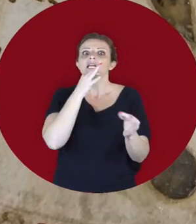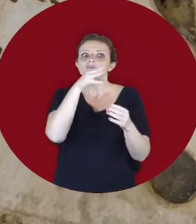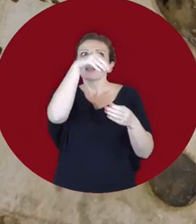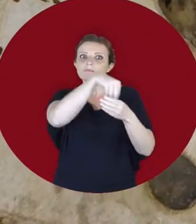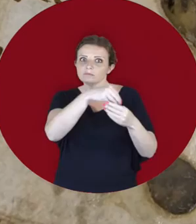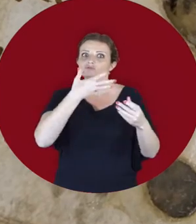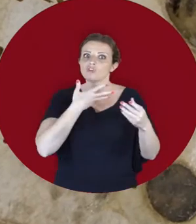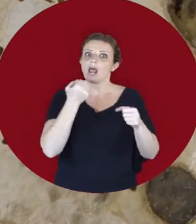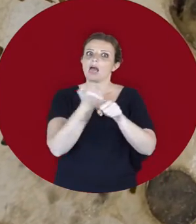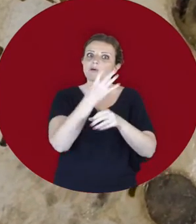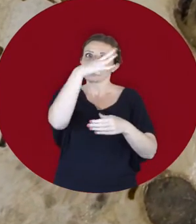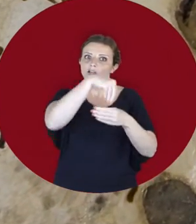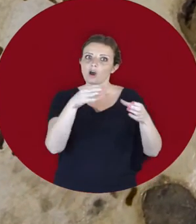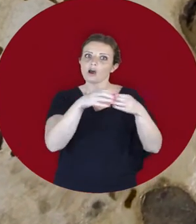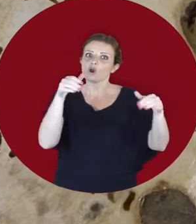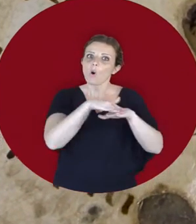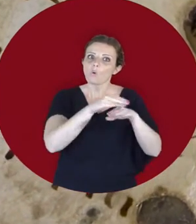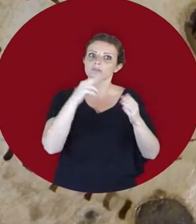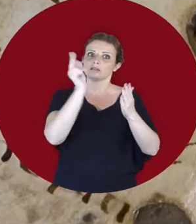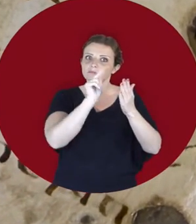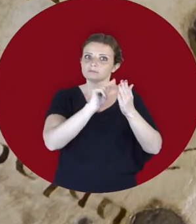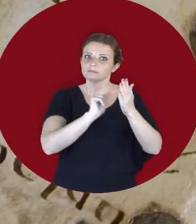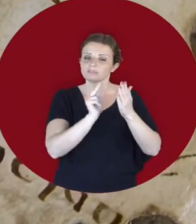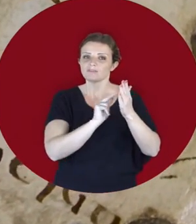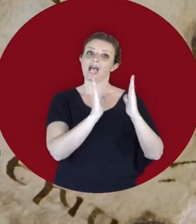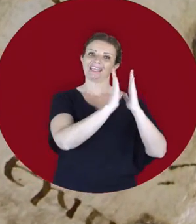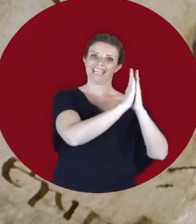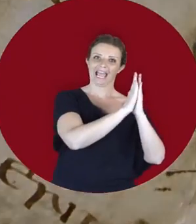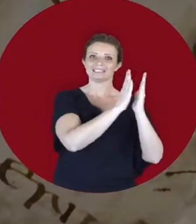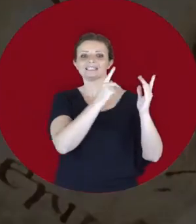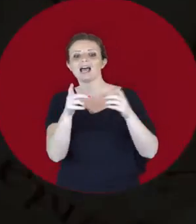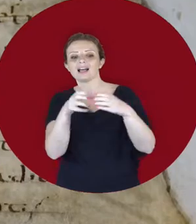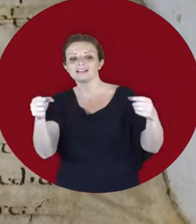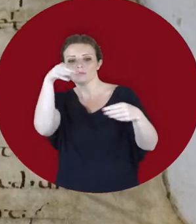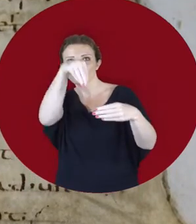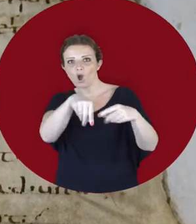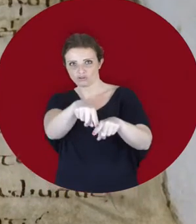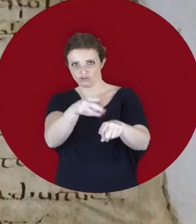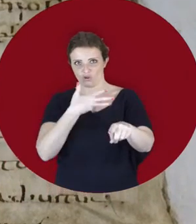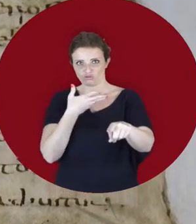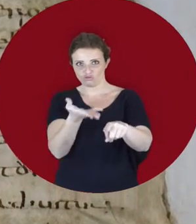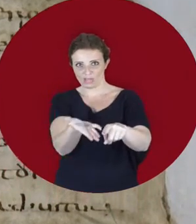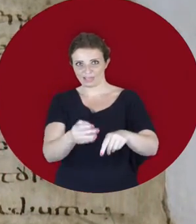scrittorio annesso alla cattedrale. Appaiono pagine dell'antico codice.